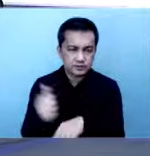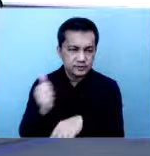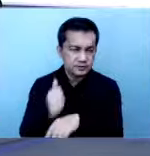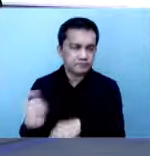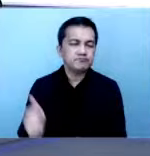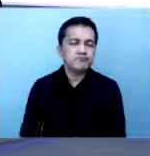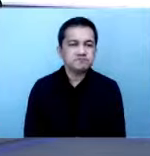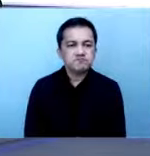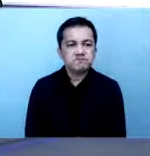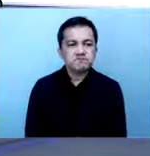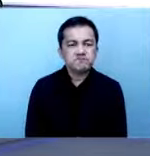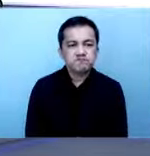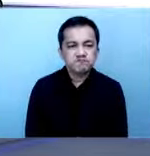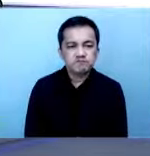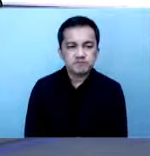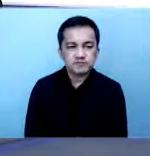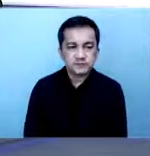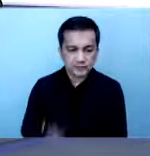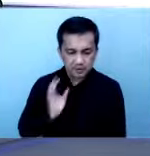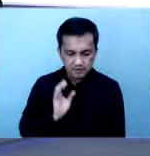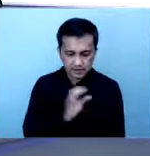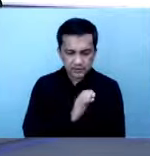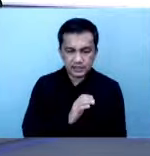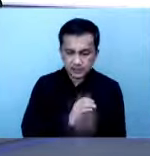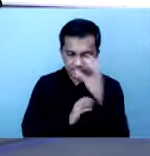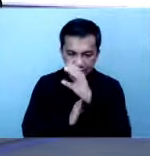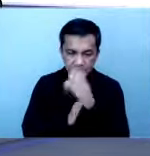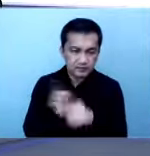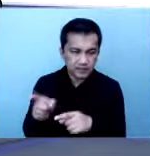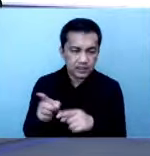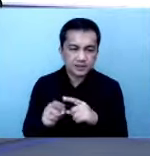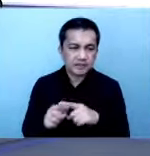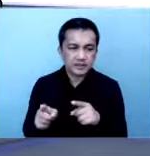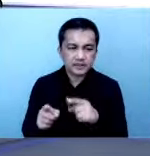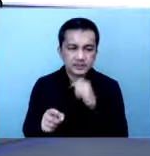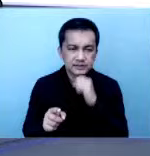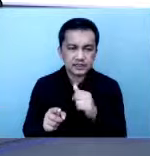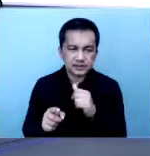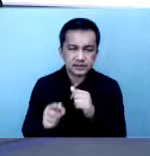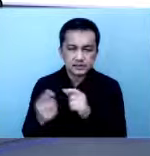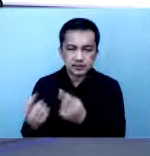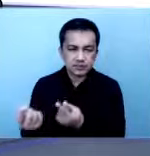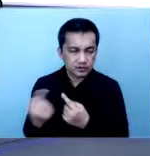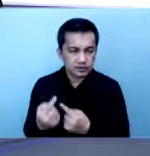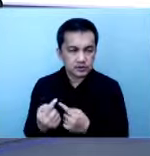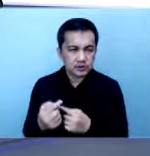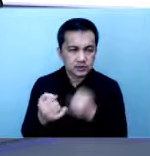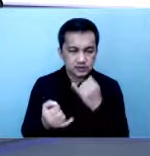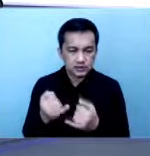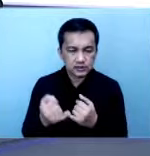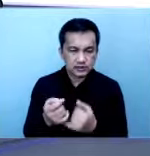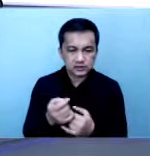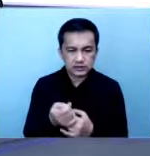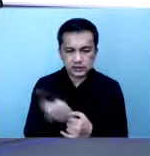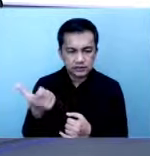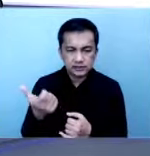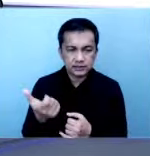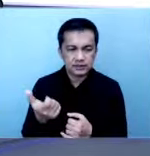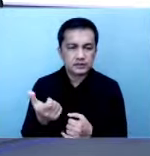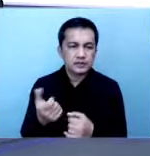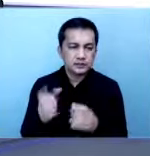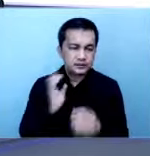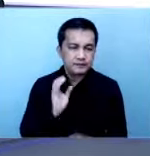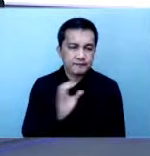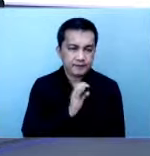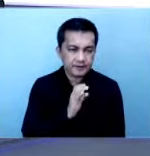kanya. Pati kamera, hinanap rin siya. Pero hindi pa rin siya nagpakita hanggang sa tuloy na po siyang tanggalin sa pagiging congressman